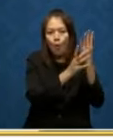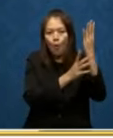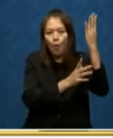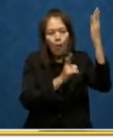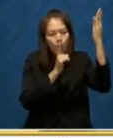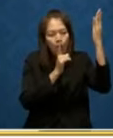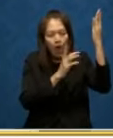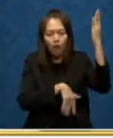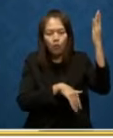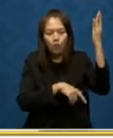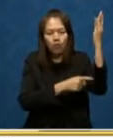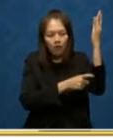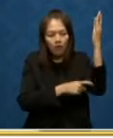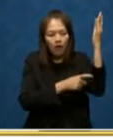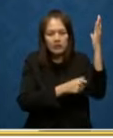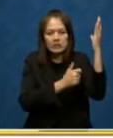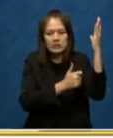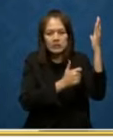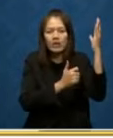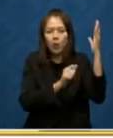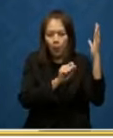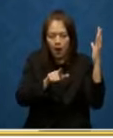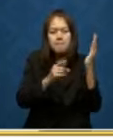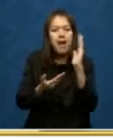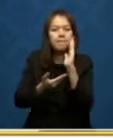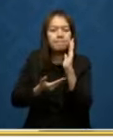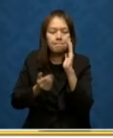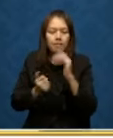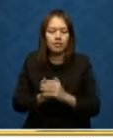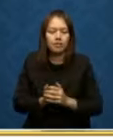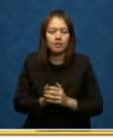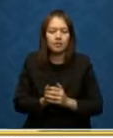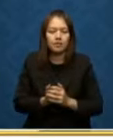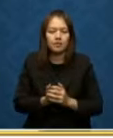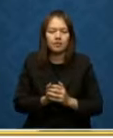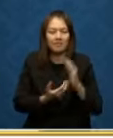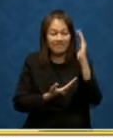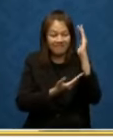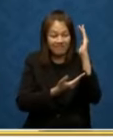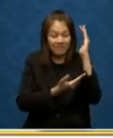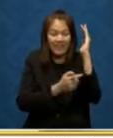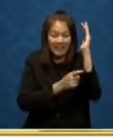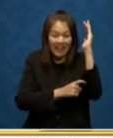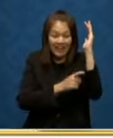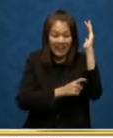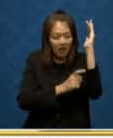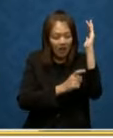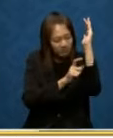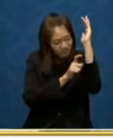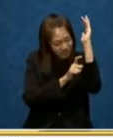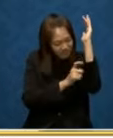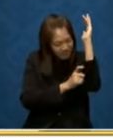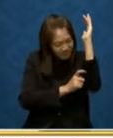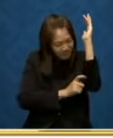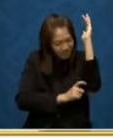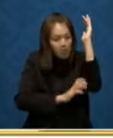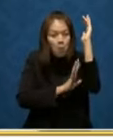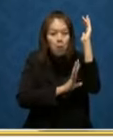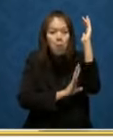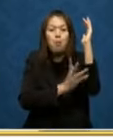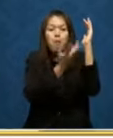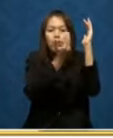ยางพาราเนี่ยที่มันดีกว่าปาล์มน้ำมันเนี่ยเนื่องจากว่าพอมันหมดหน้ายางมันหมดเปลือกยางที่จะไปกรีดเอาน้ำยางแล้วนั้น